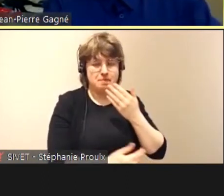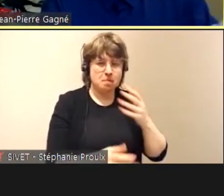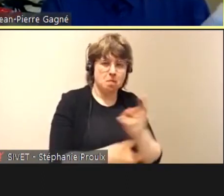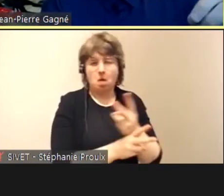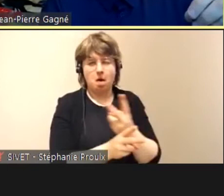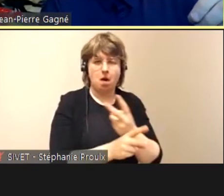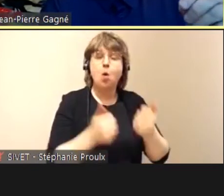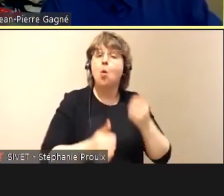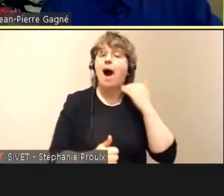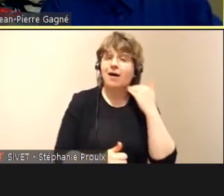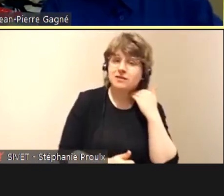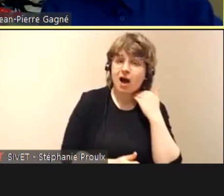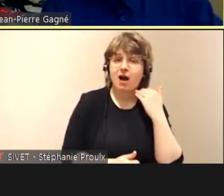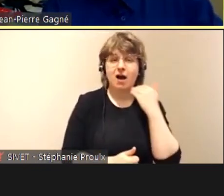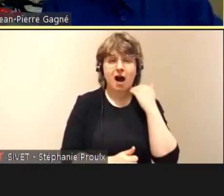accent très